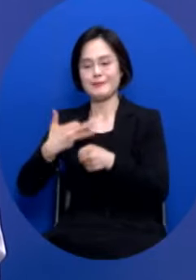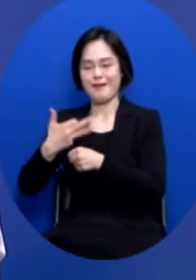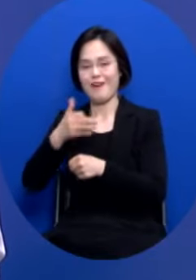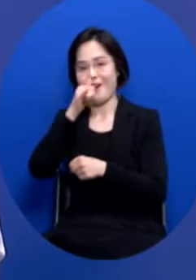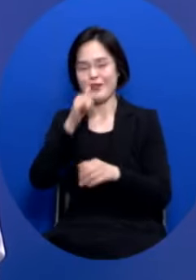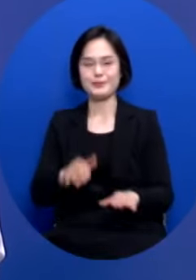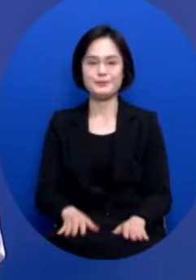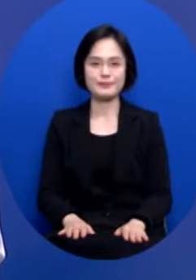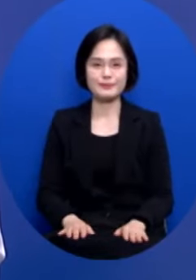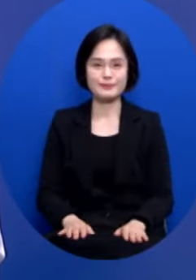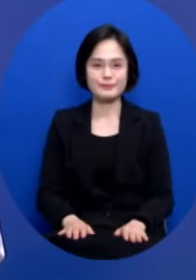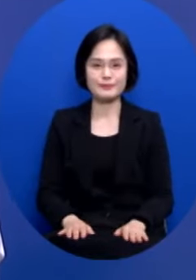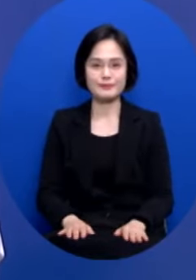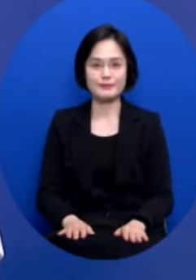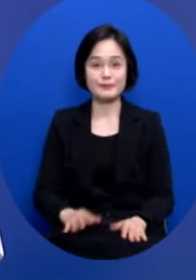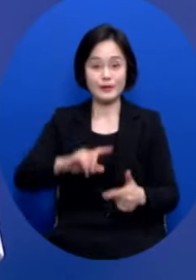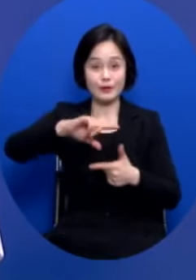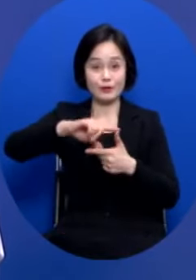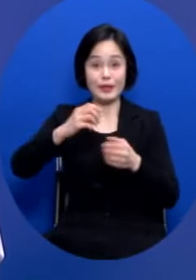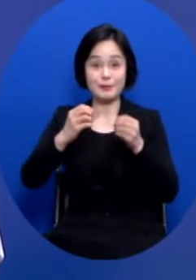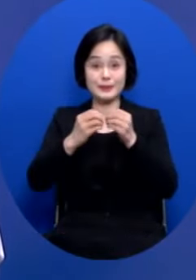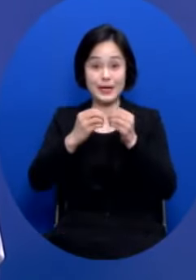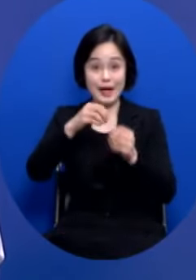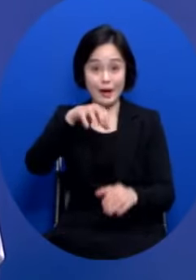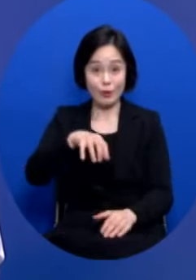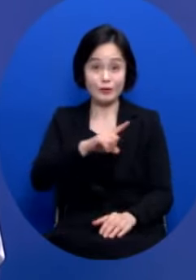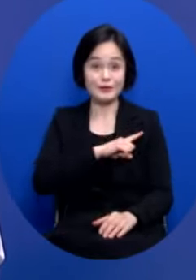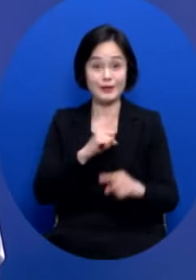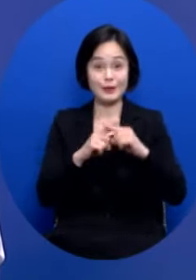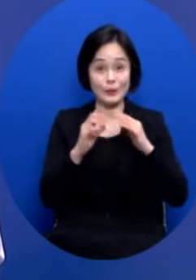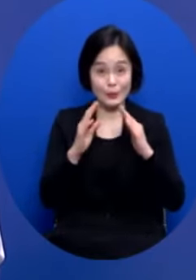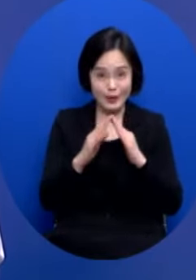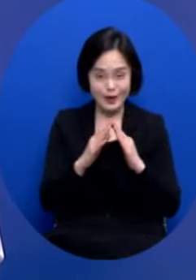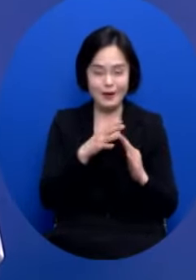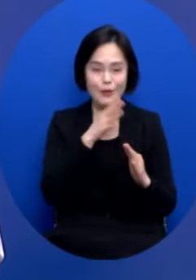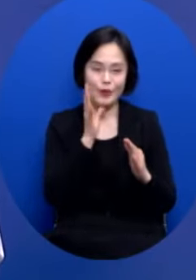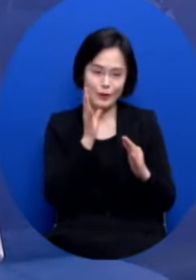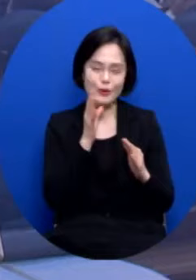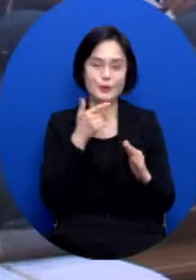창원 제일교회가 원로목사 추대식과 다민 목사 취임식을